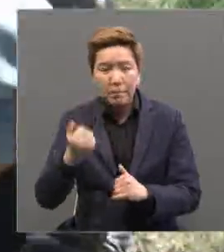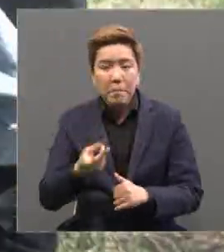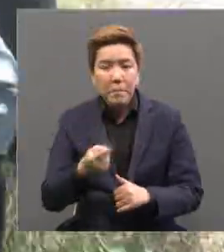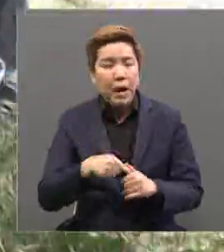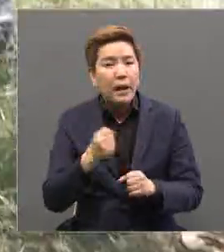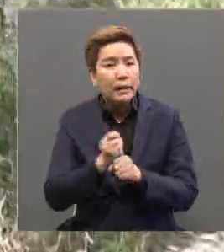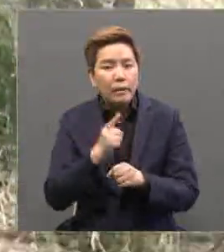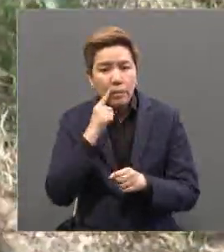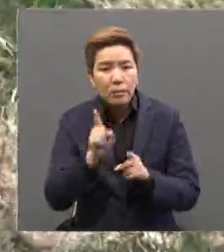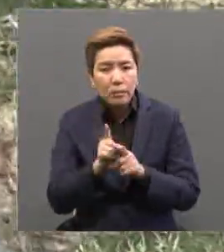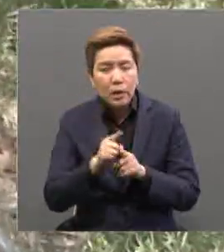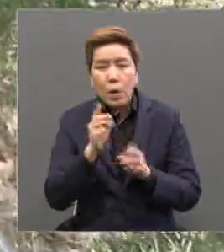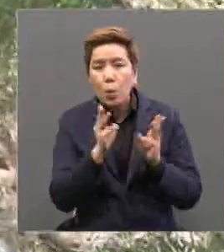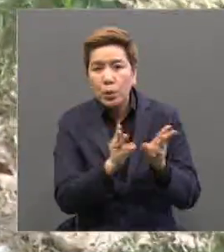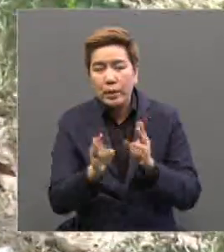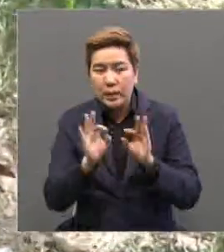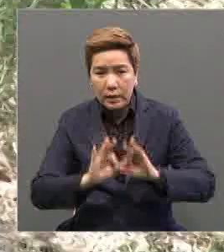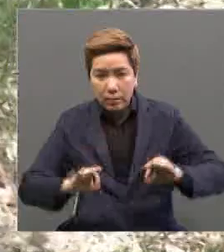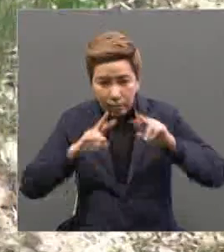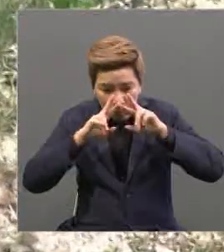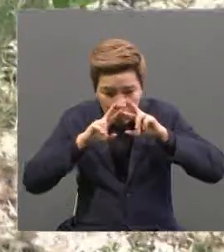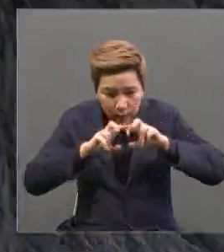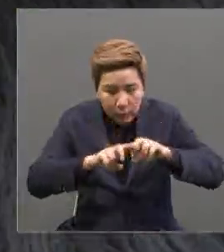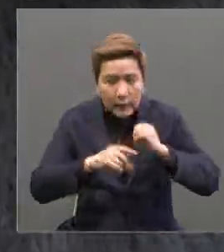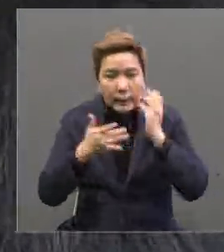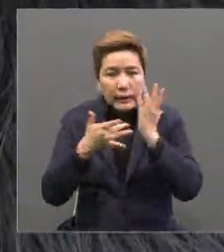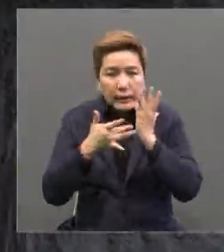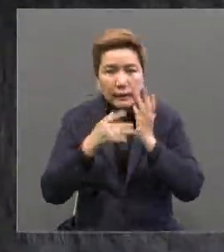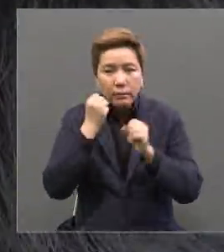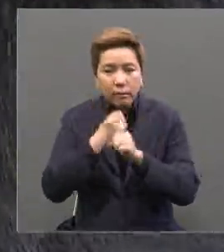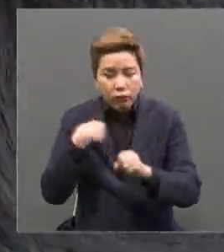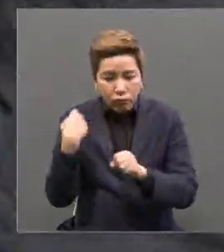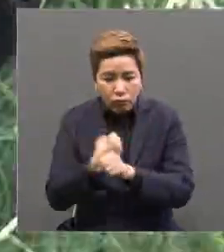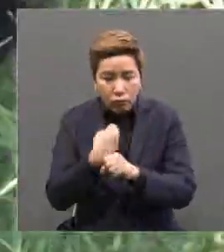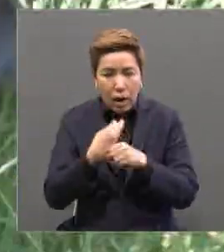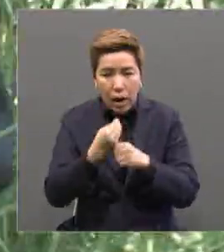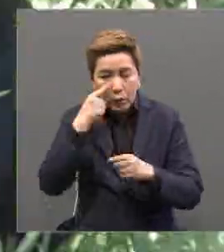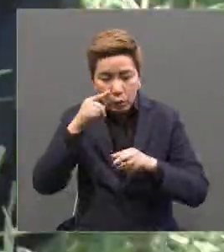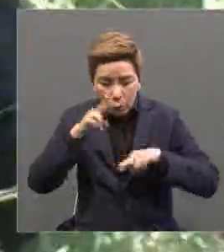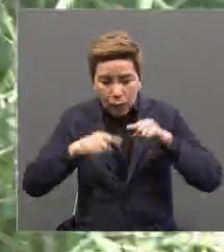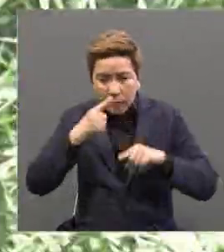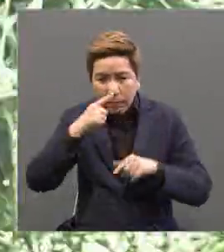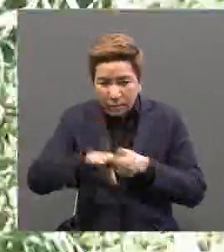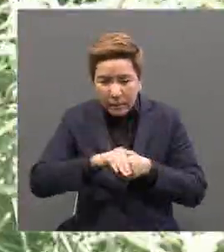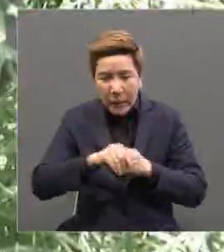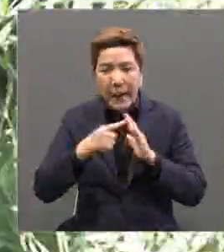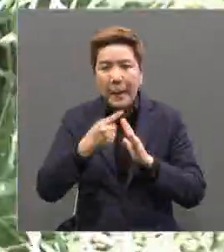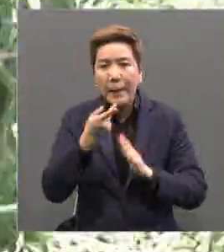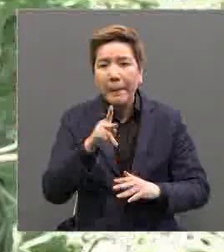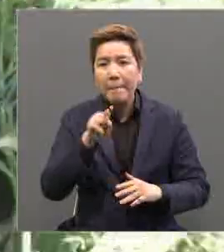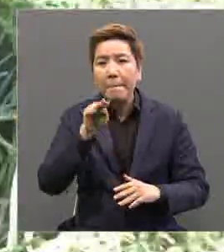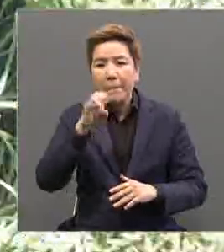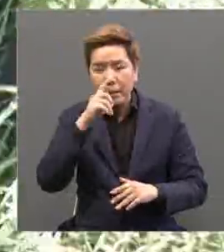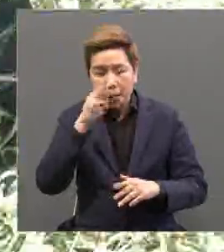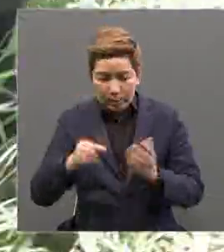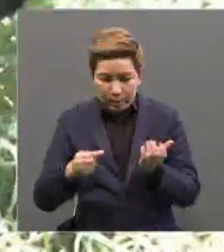คนายที่ดูเป็นฟันเฟืองสำคัญในปฏิบัติการครั้งนี้เพราะได้รับการฝึกฝนให้ตรวจหากลิ่นสารเคมีที่มีอยู่